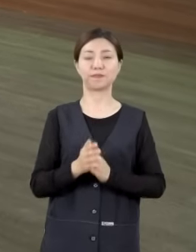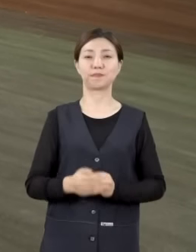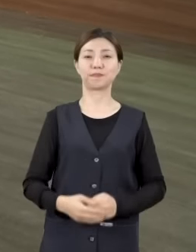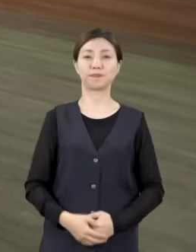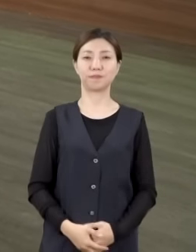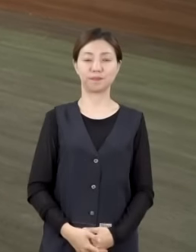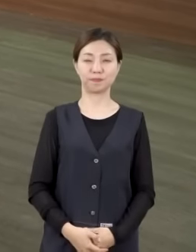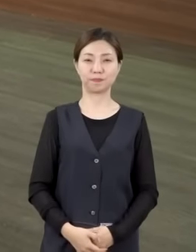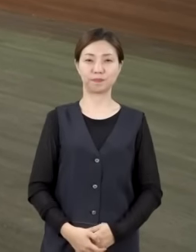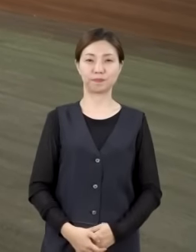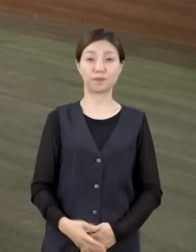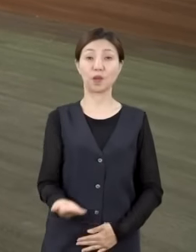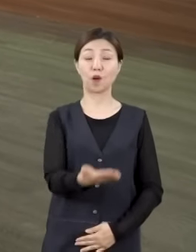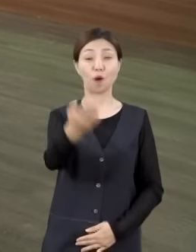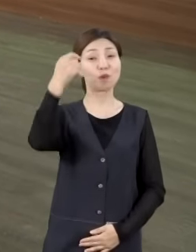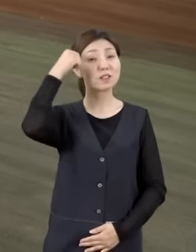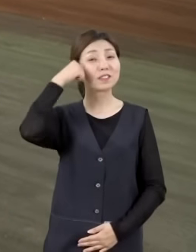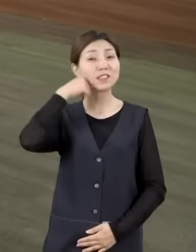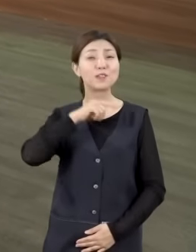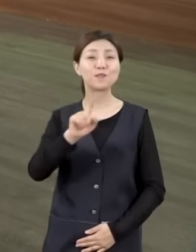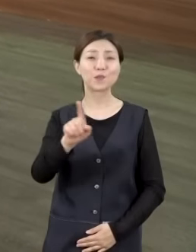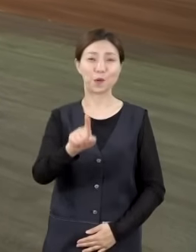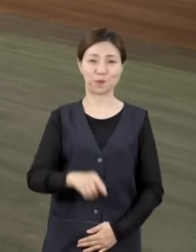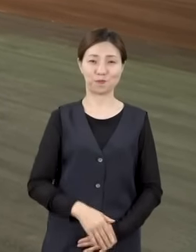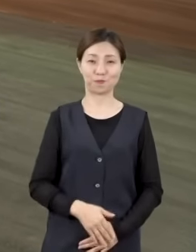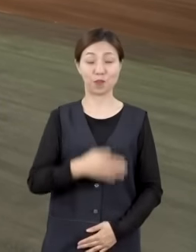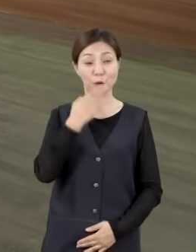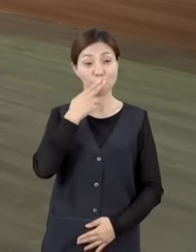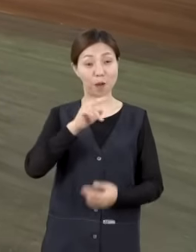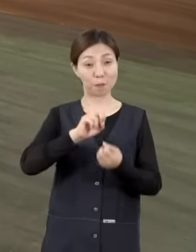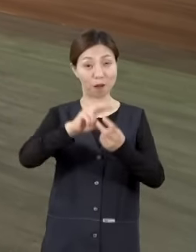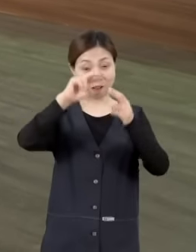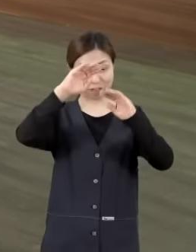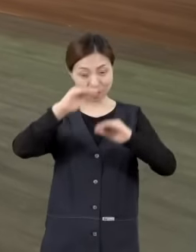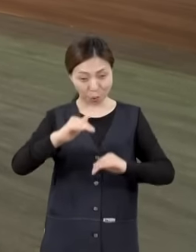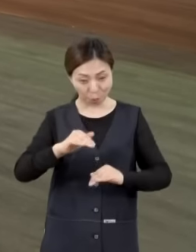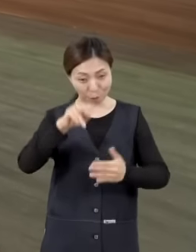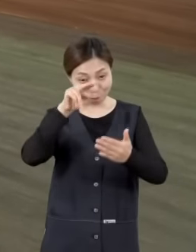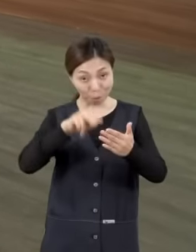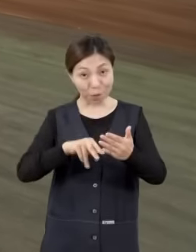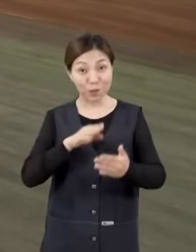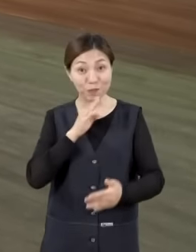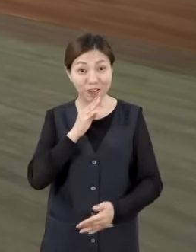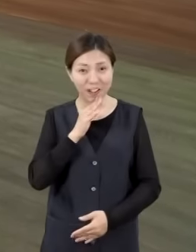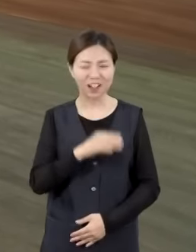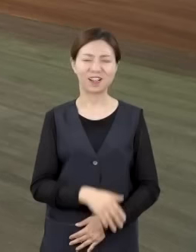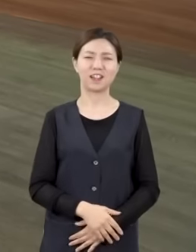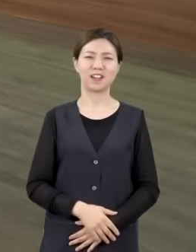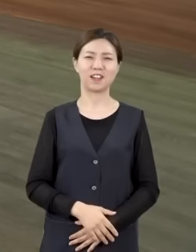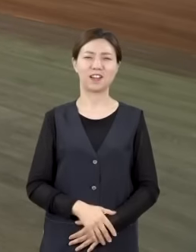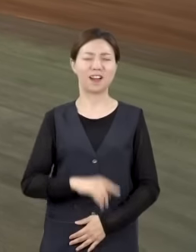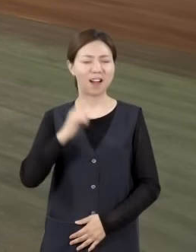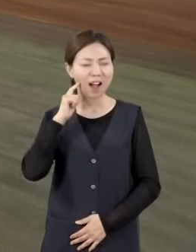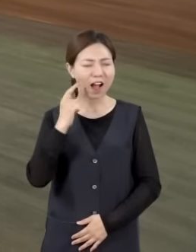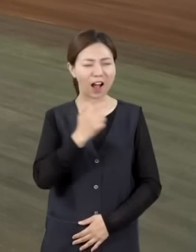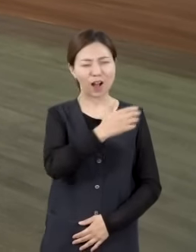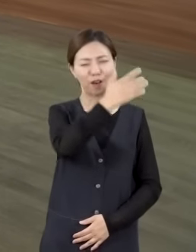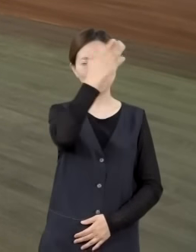예 여러분 어떠세요 편지 잘 읽어 보셨습니까 정말